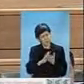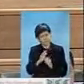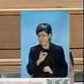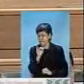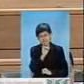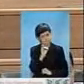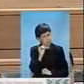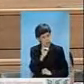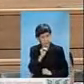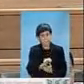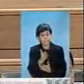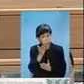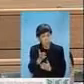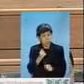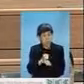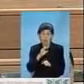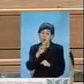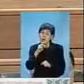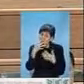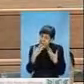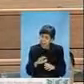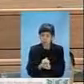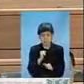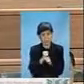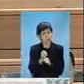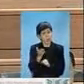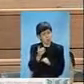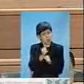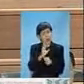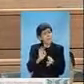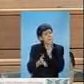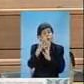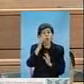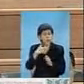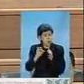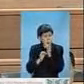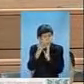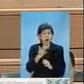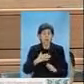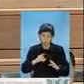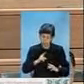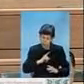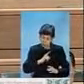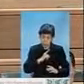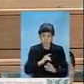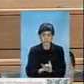ำและท่านก็ได้เป็นรัฐมนตรีแล้วจากผลงานของท่านเผาไปเลยพี่น้องผมรับผิดชอบเ